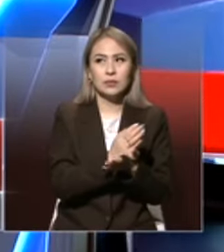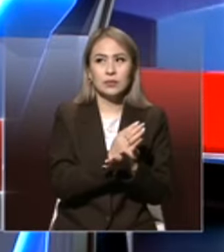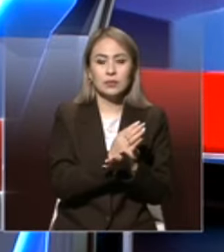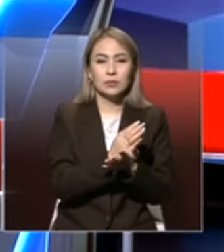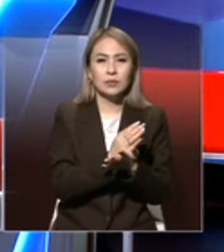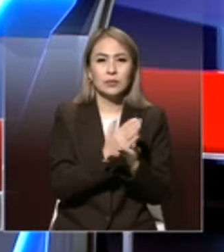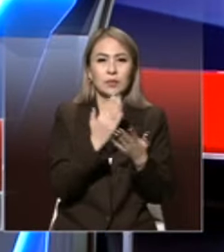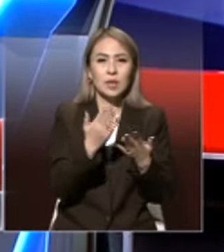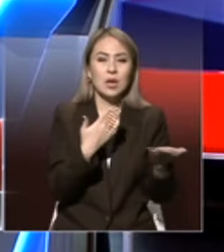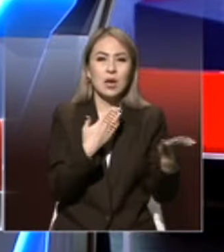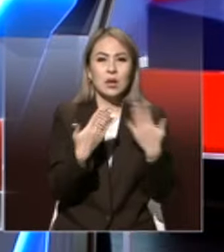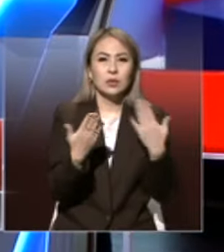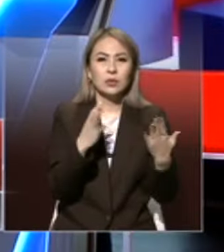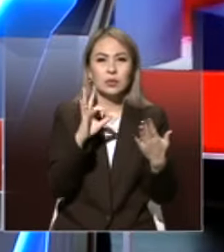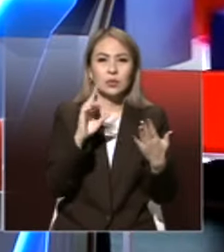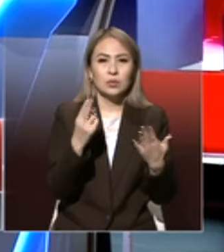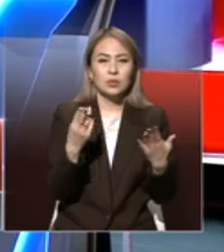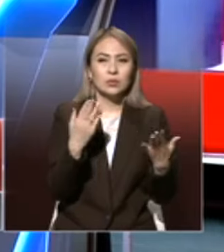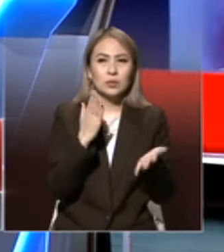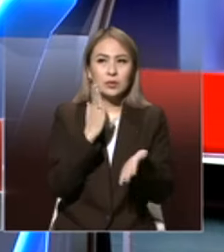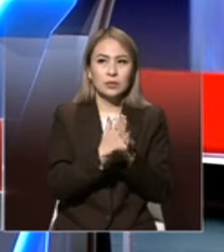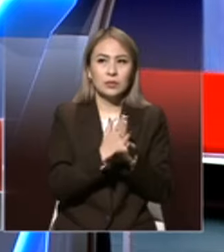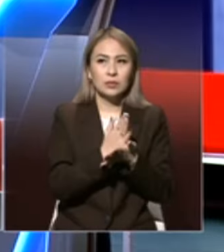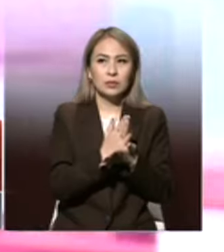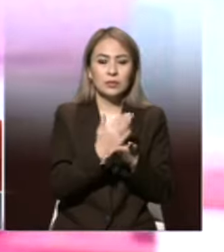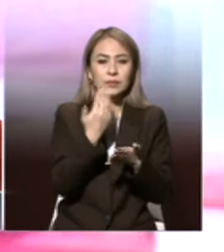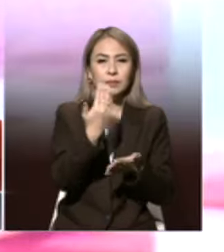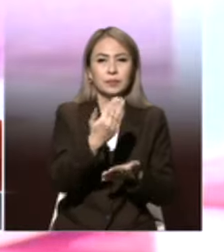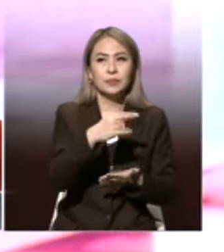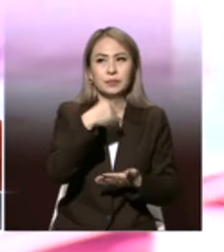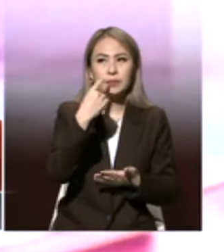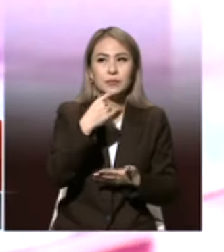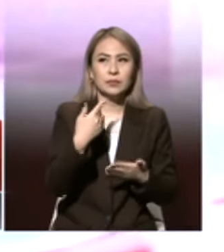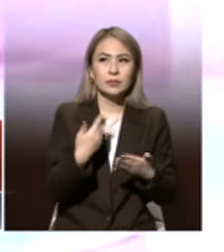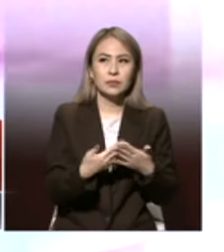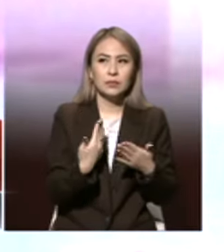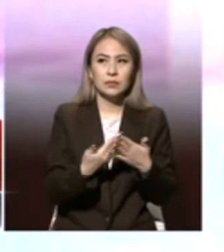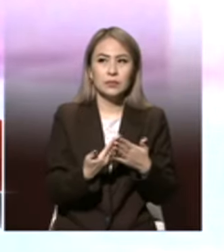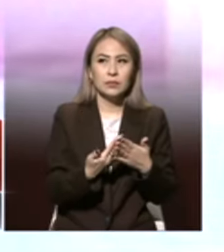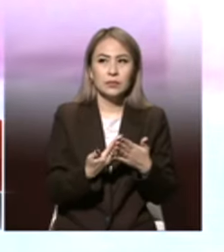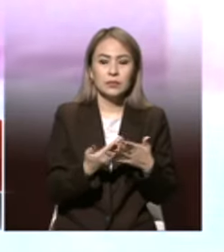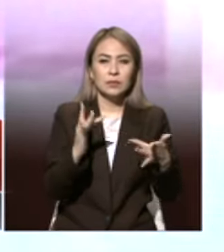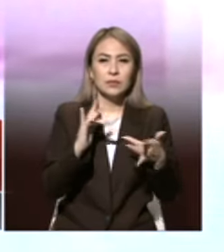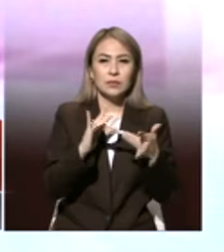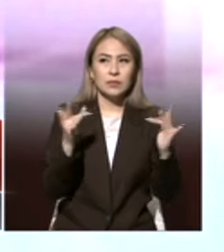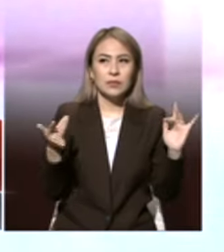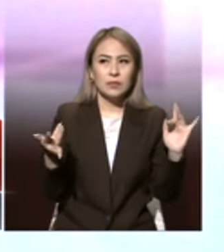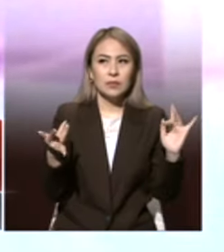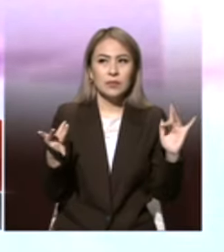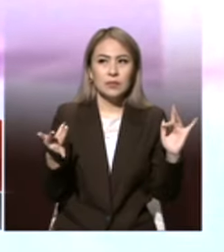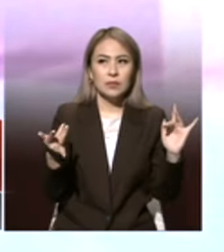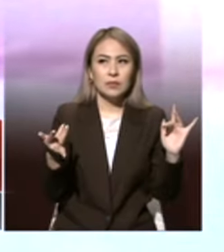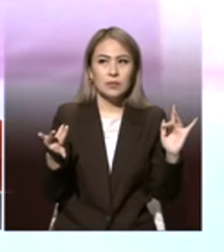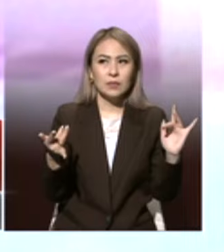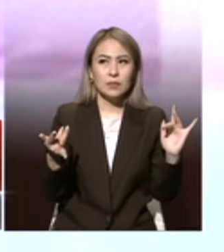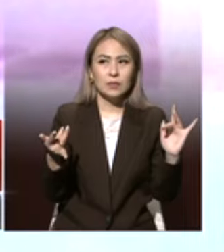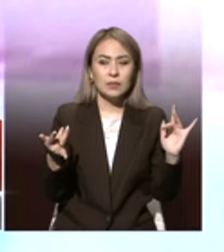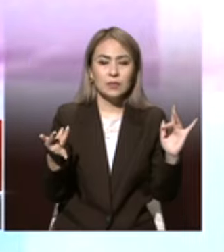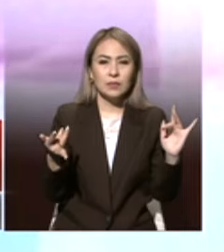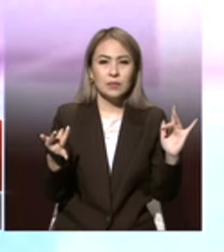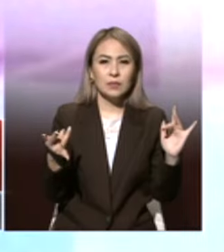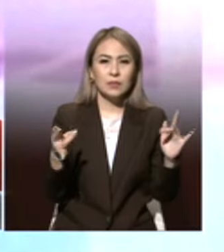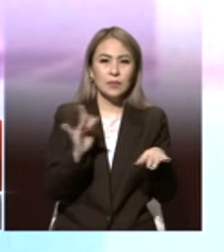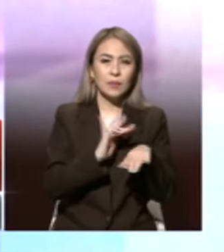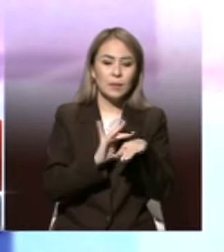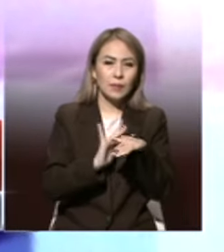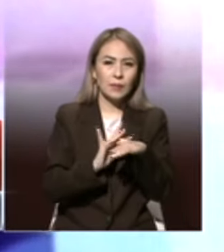қой, олардың арасында әлеуметтік қарым қатынас бар. Жаңыл ханым, сіздің айтып жатқан жаңағы әлеуметтік желіге сіздің жаңағы